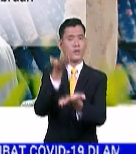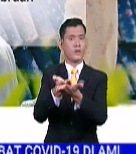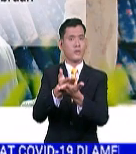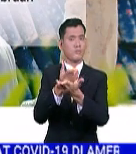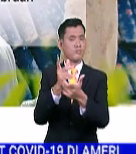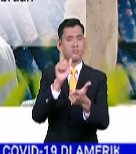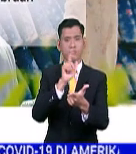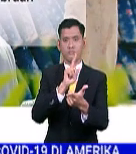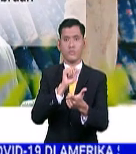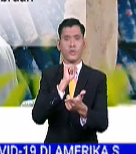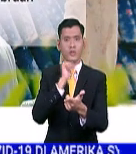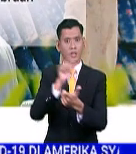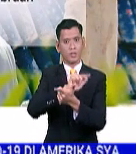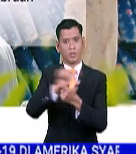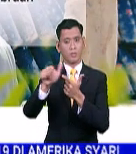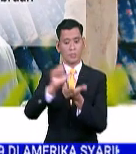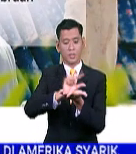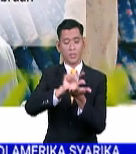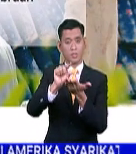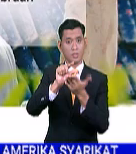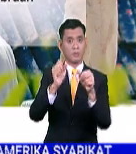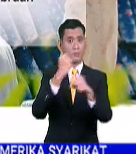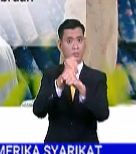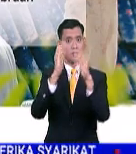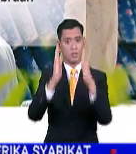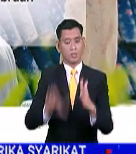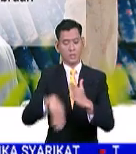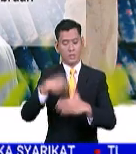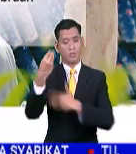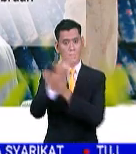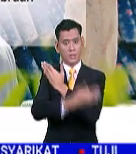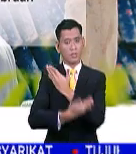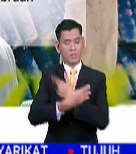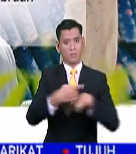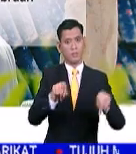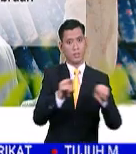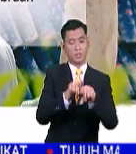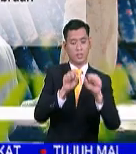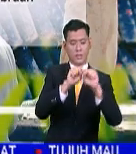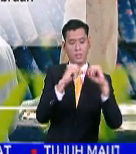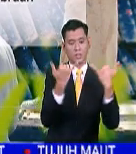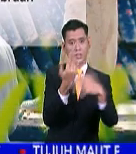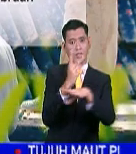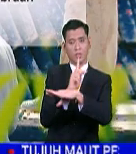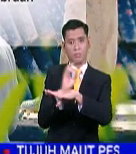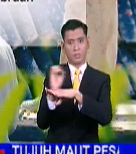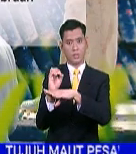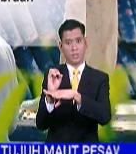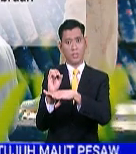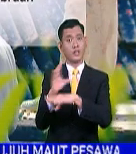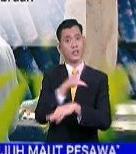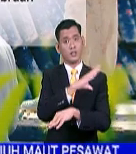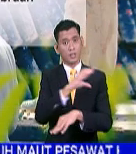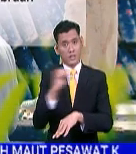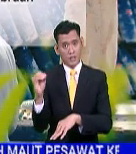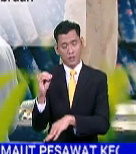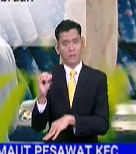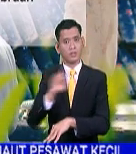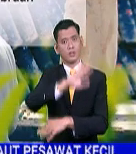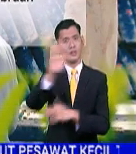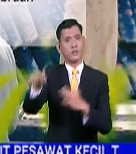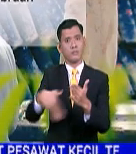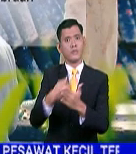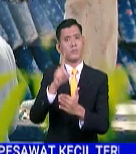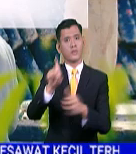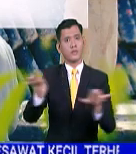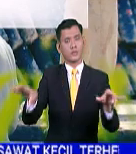layak menggajikan pekerja warga asing seperti syarikat koperasi dan outsourcing. Semua majikan turut diingatkan agar permohonan